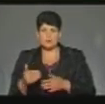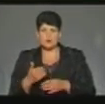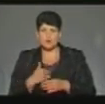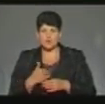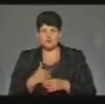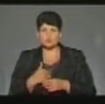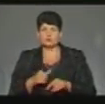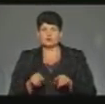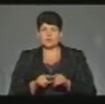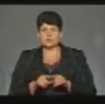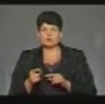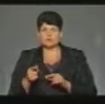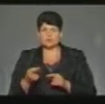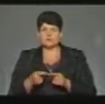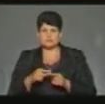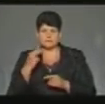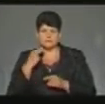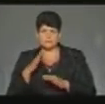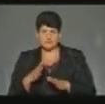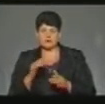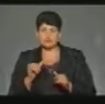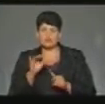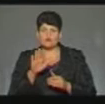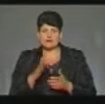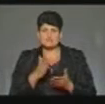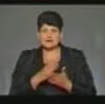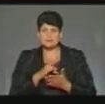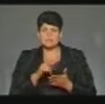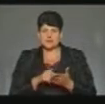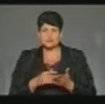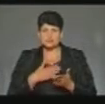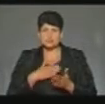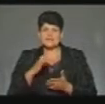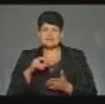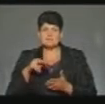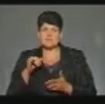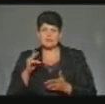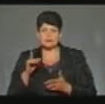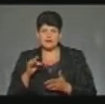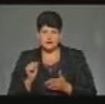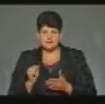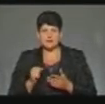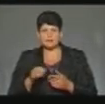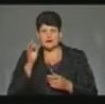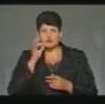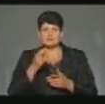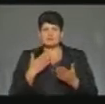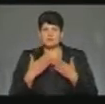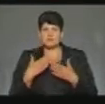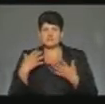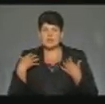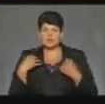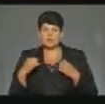також по Тернополі це вдосконалити. Якщо у вас є запитання до нашого спікера, я нагадую, ми спілкуємося з начальником управління патрульної